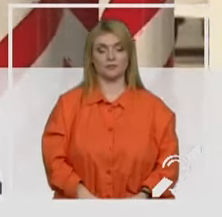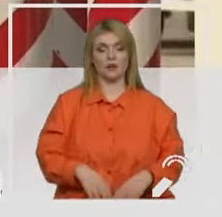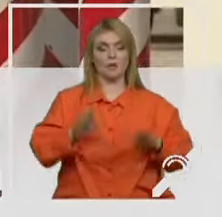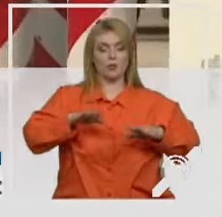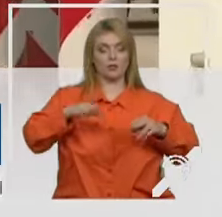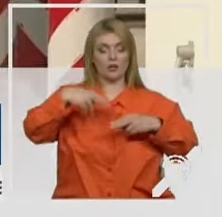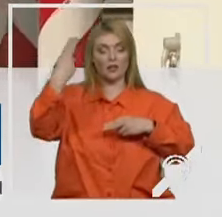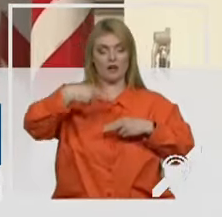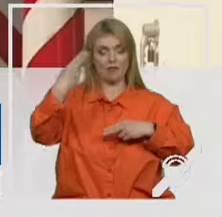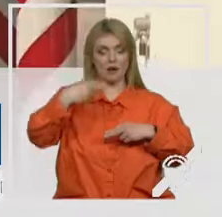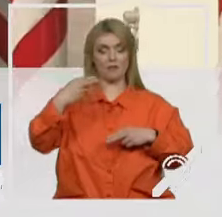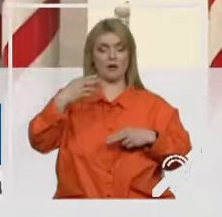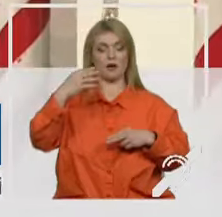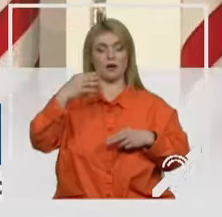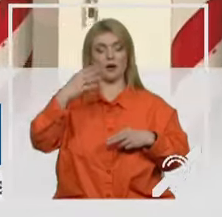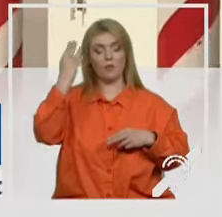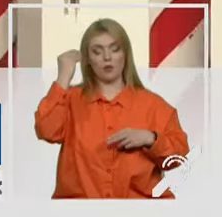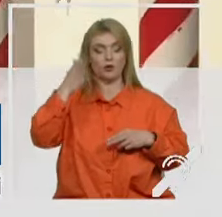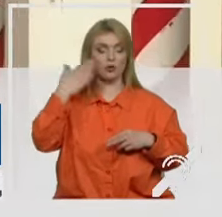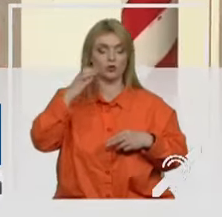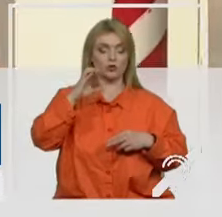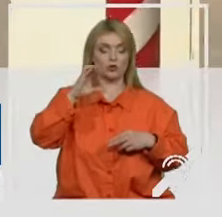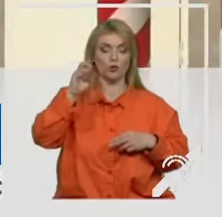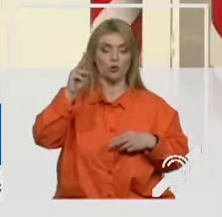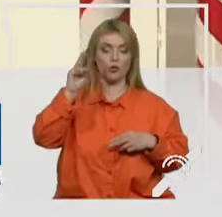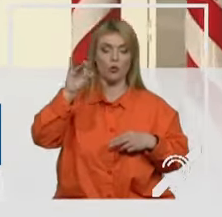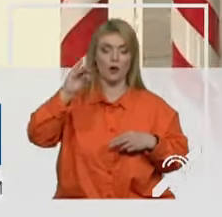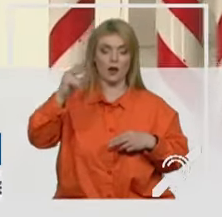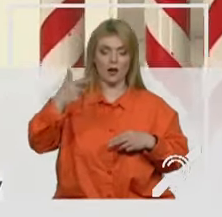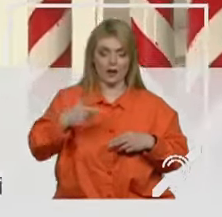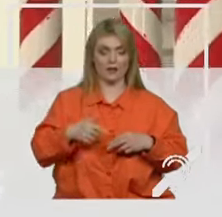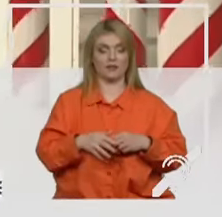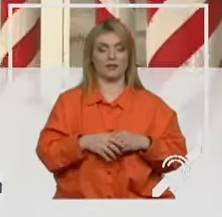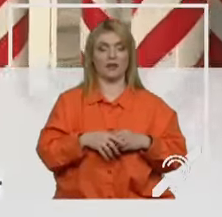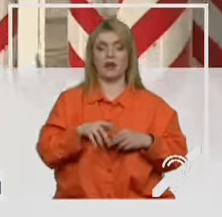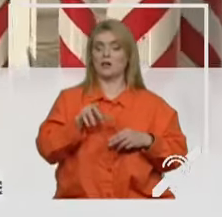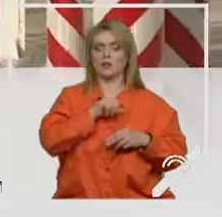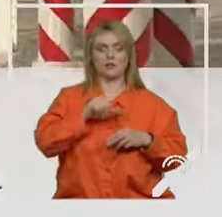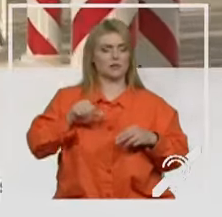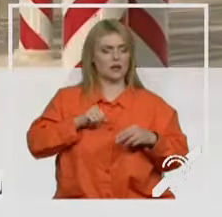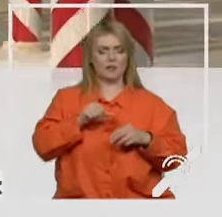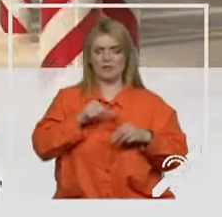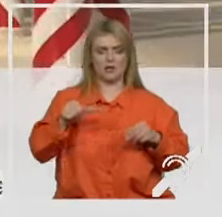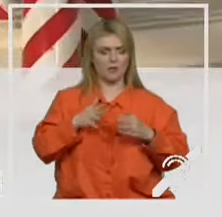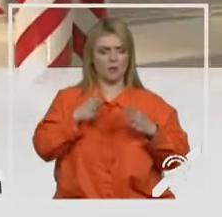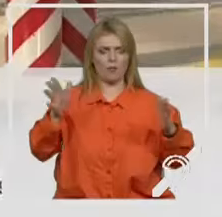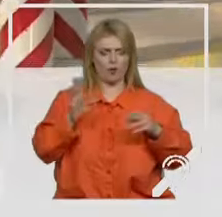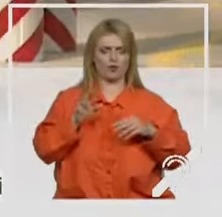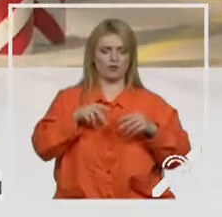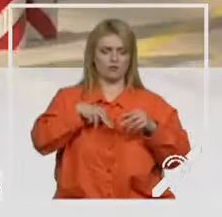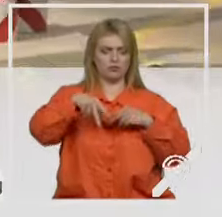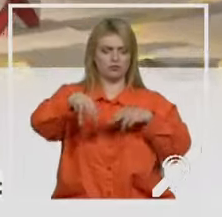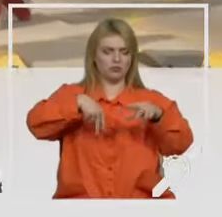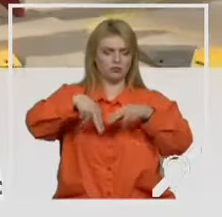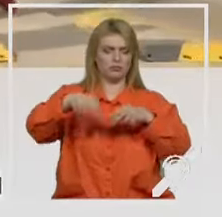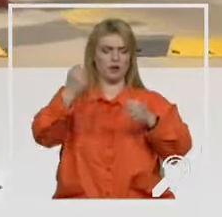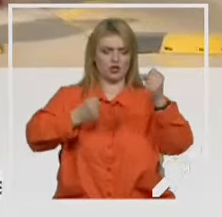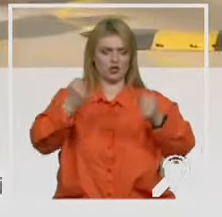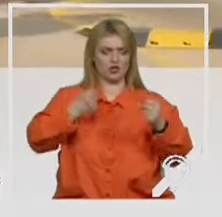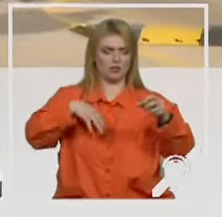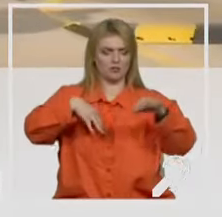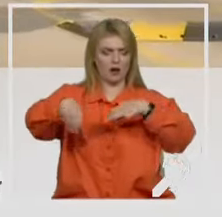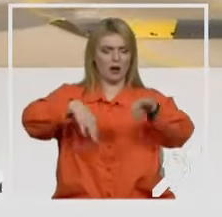Punctul Vamal Sculeni, unul dintre cele mai populare de pe segmentul de frontieră moldoromân, este acum și cel mai modern din Republica